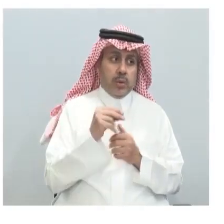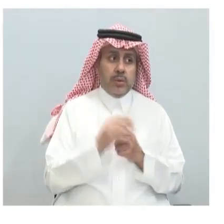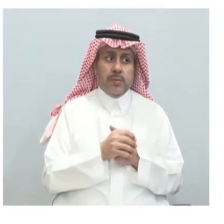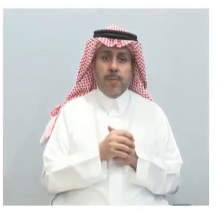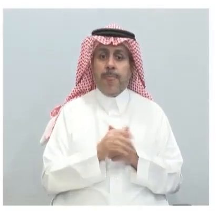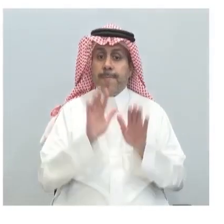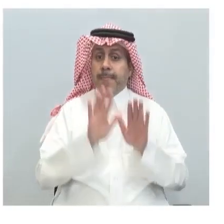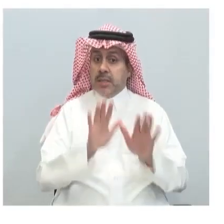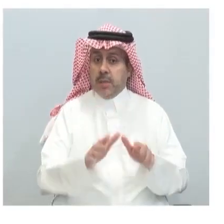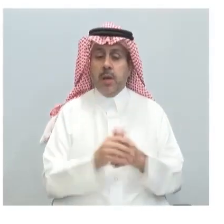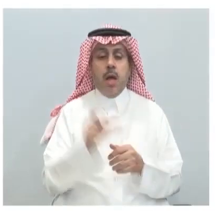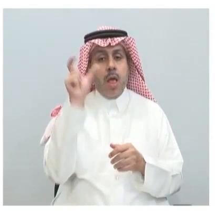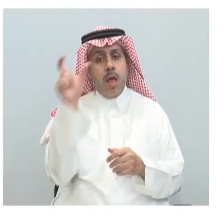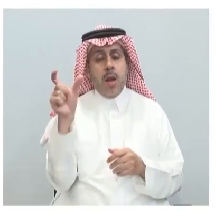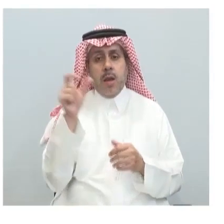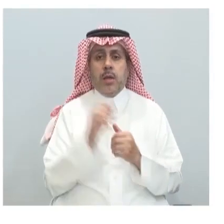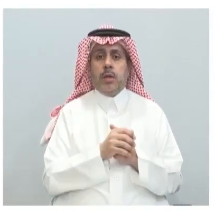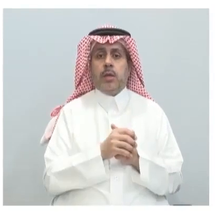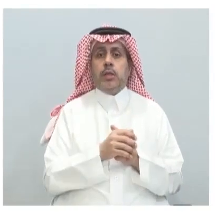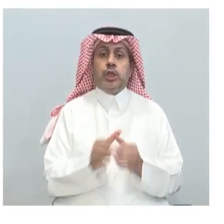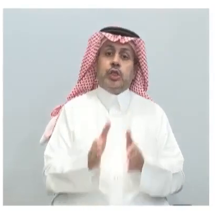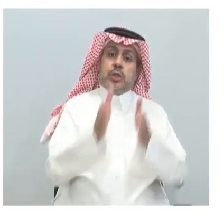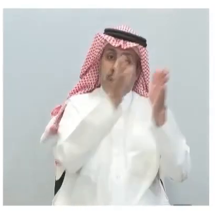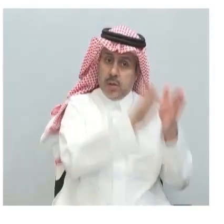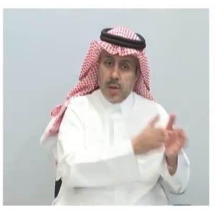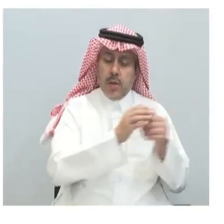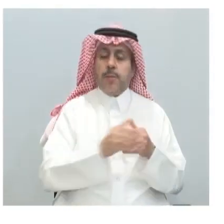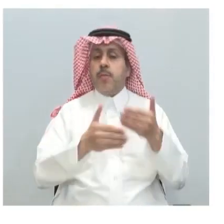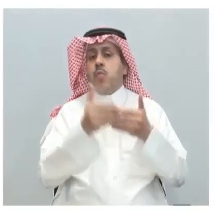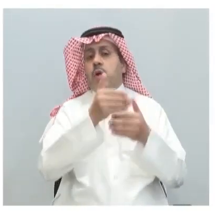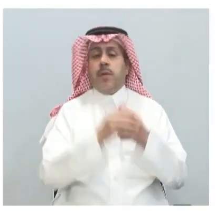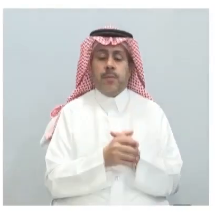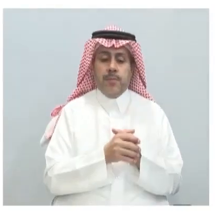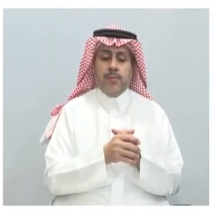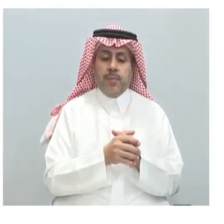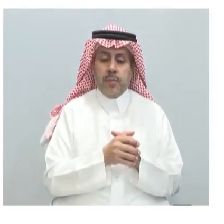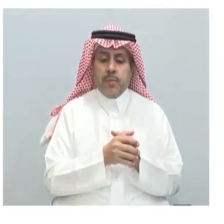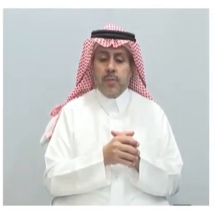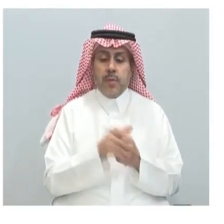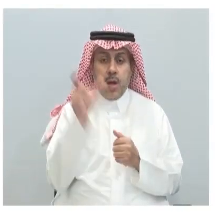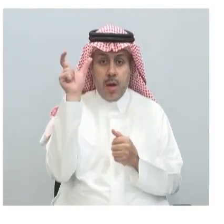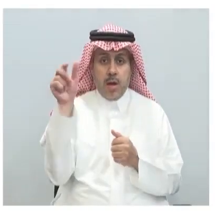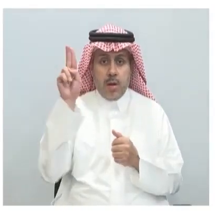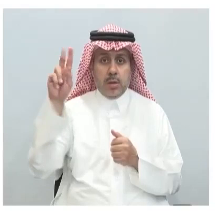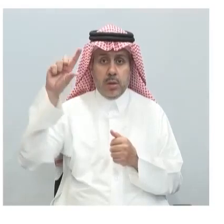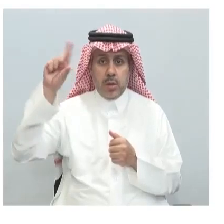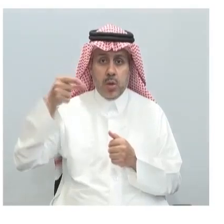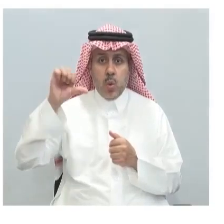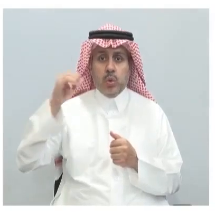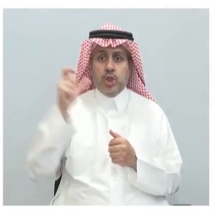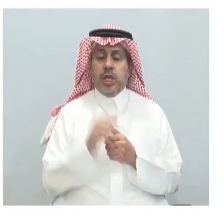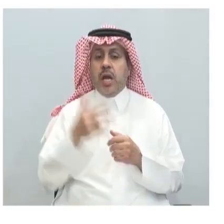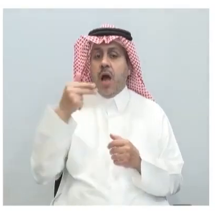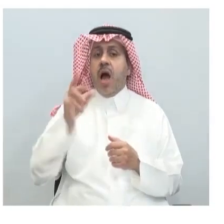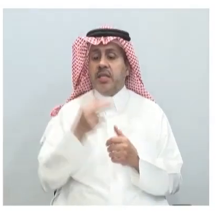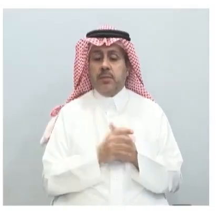ستبقى ال ان تنتقل لمركب او عنصر الهيدروجين النيتروجين على شكل غازي